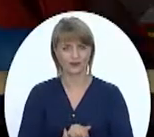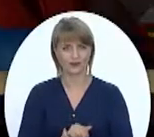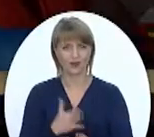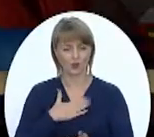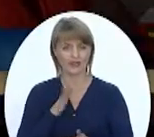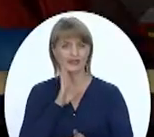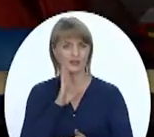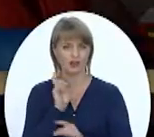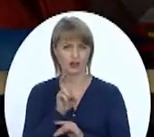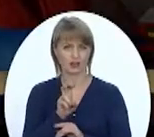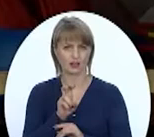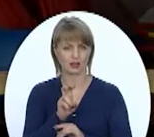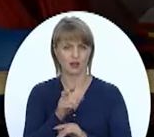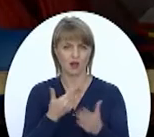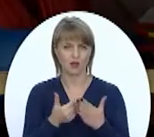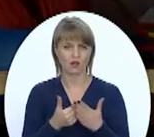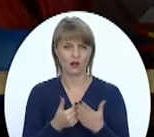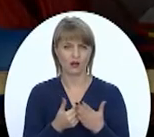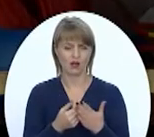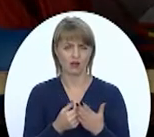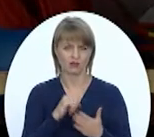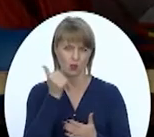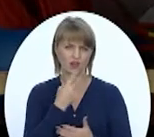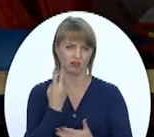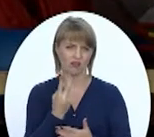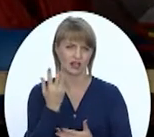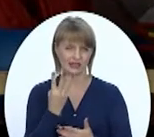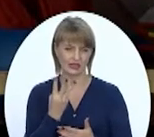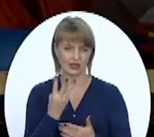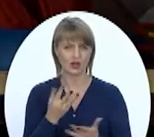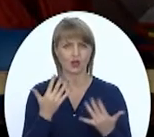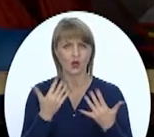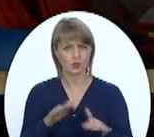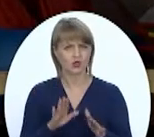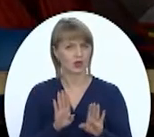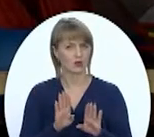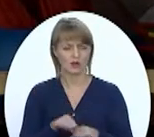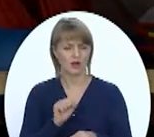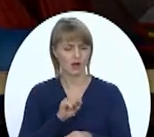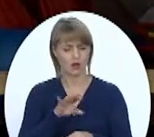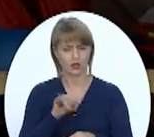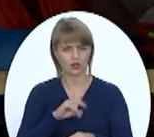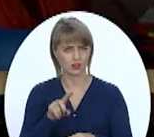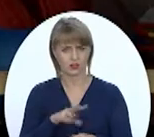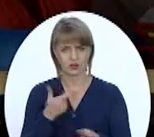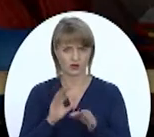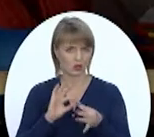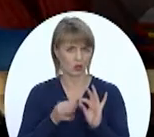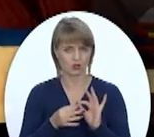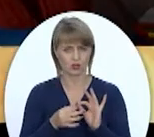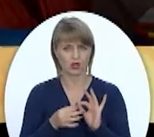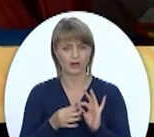у нас девочка ходила буквально, наверное, 2 или 3 года. И она уже запущенный там прямо аутист, то есть у нее там еще помимо этого.